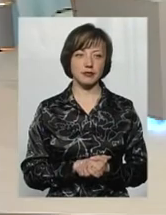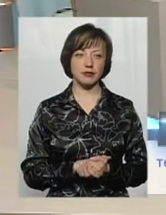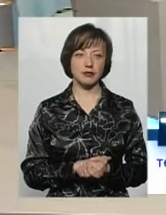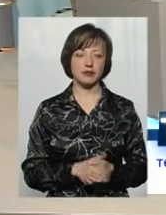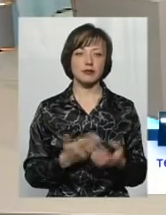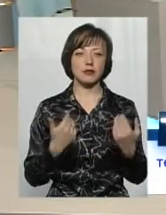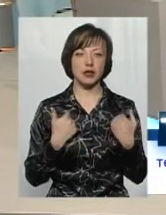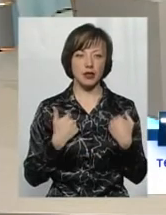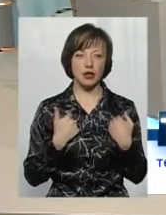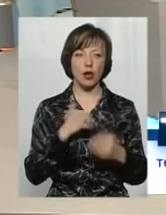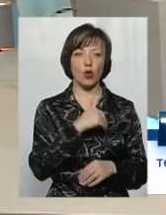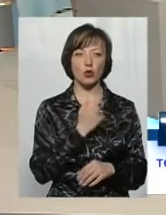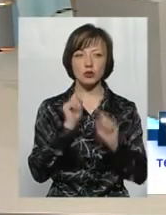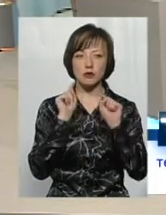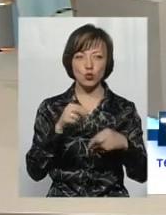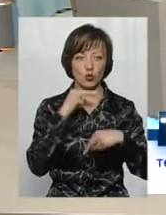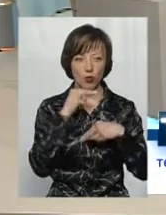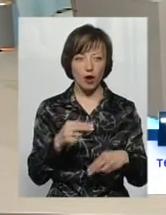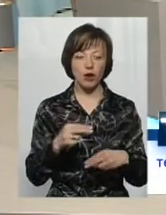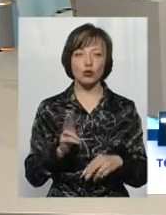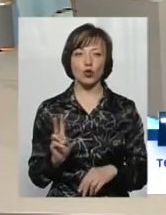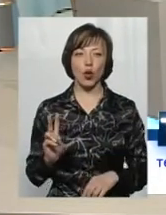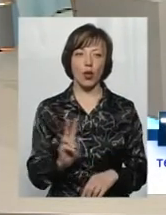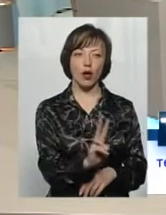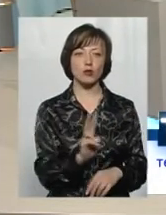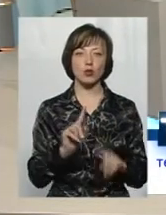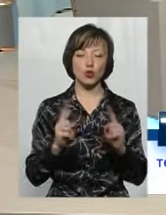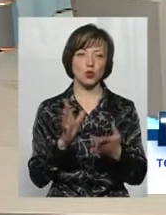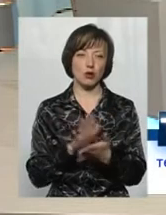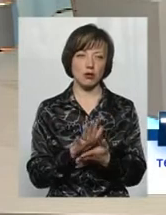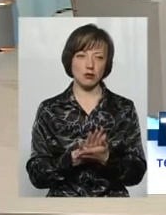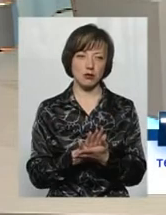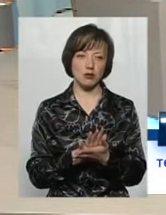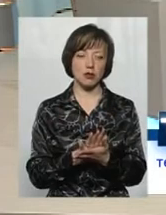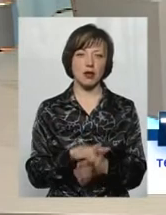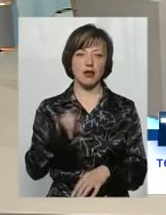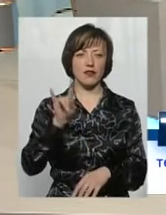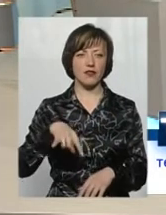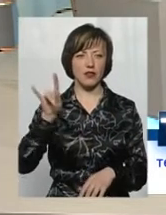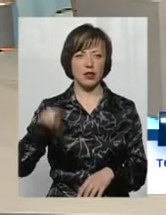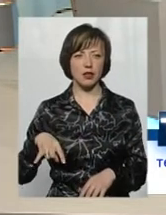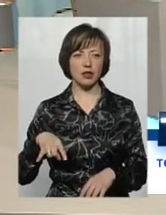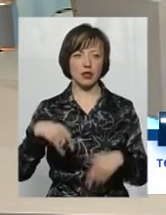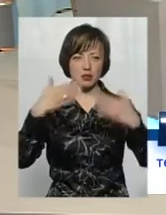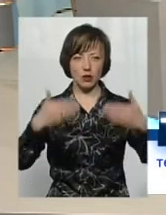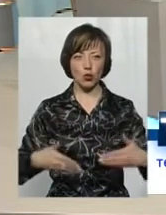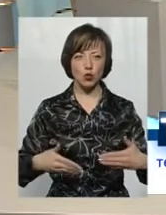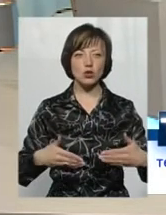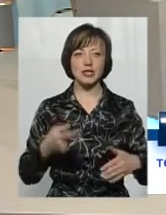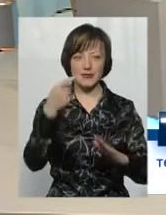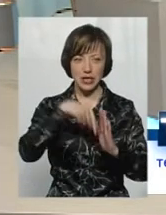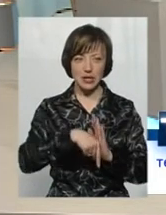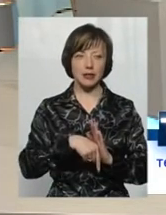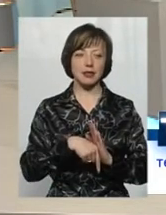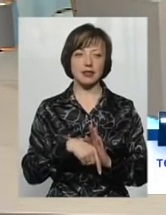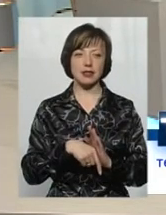Я хочу звернути увагу, що тролейбуси дуже грязні. Вікна снаружи і саме всередині